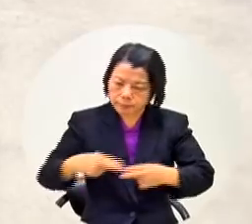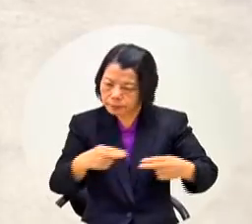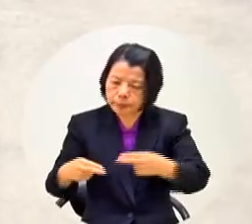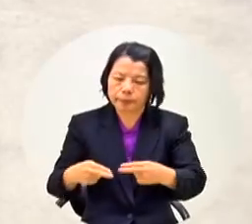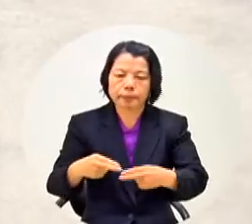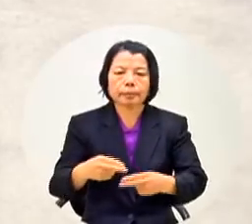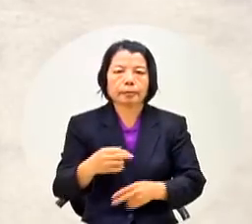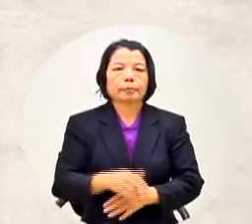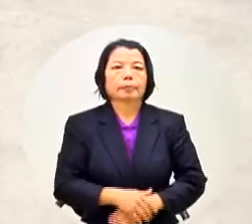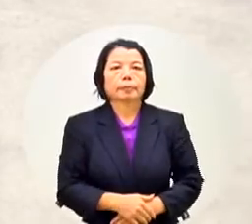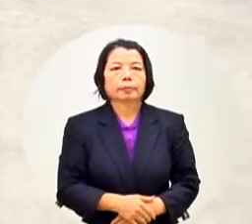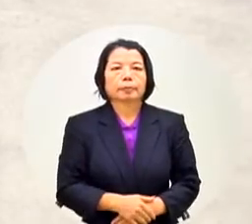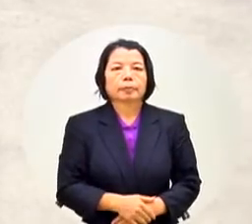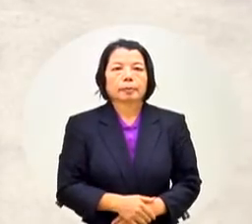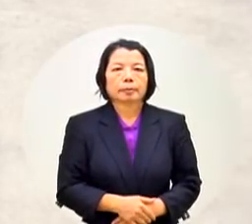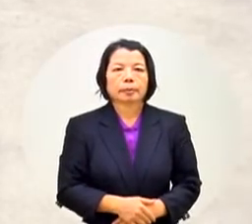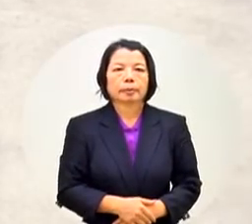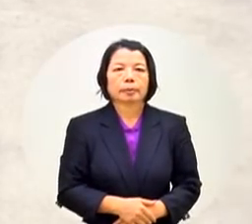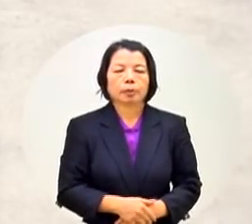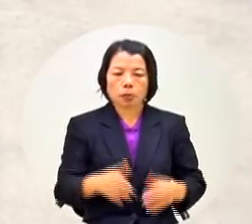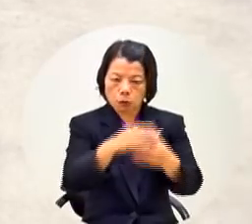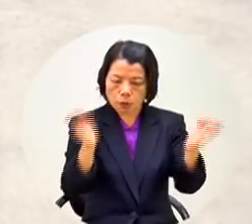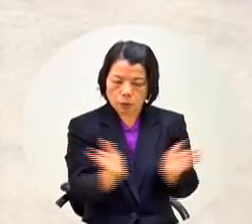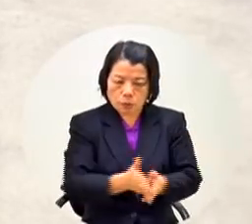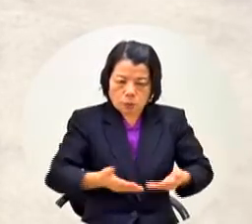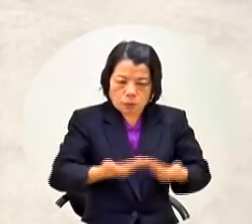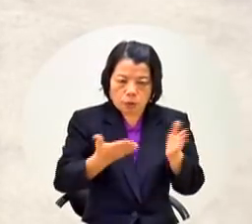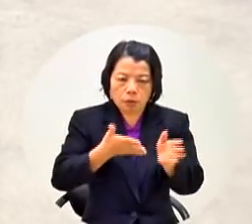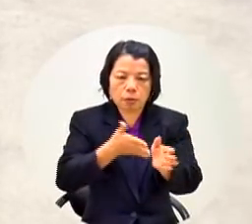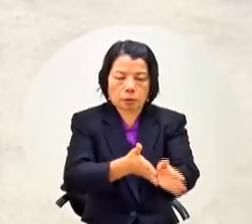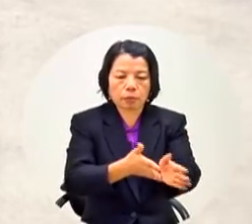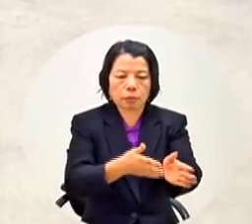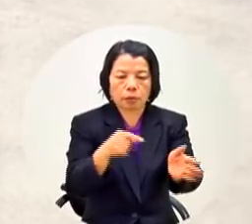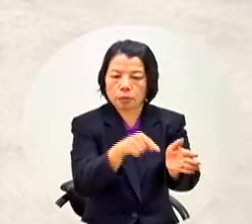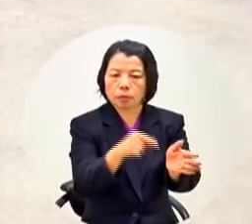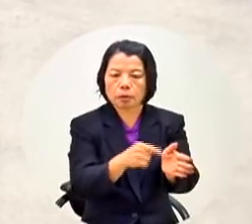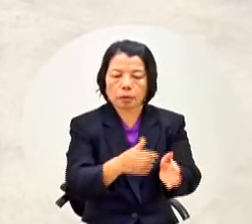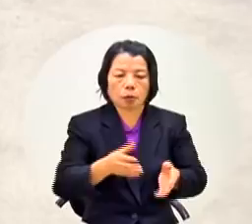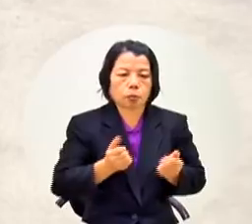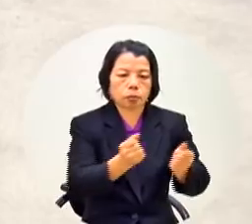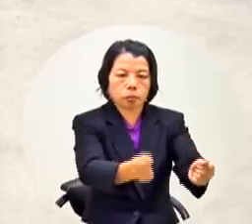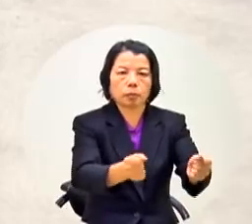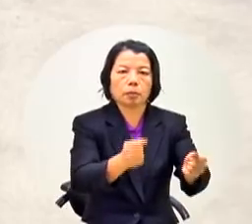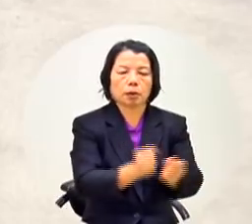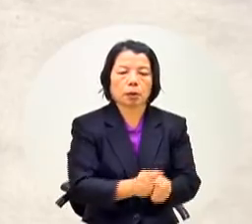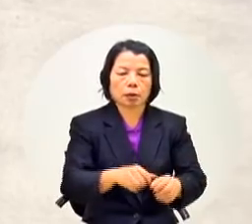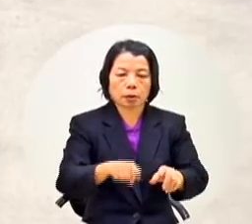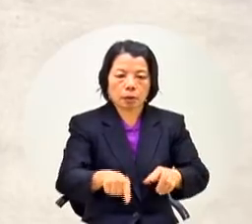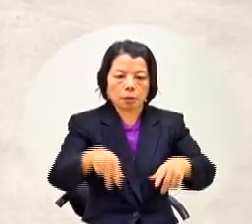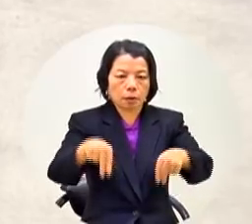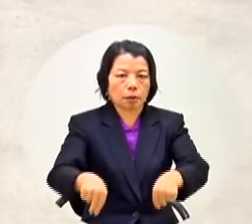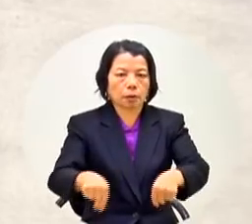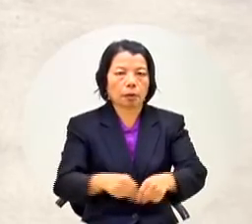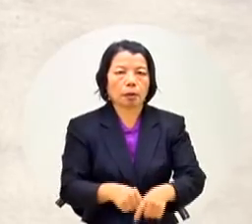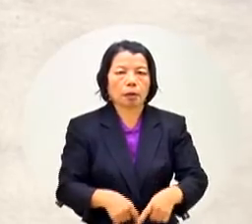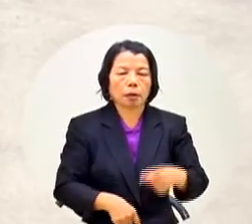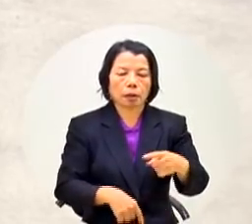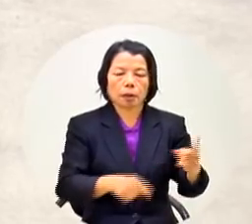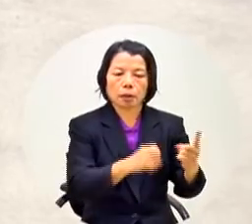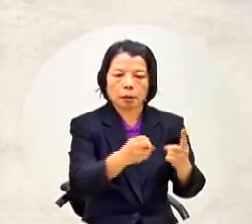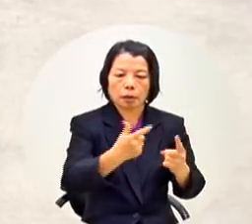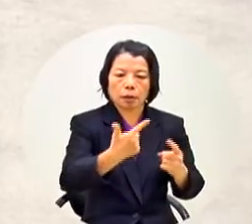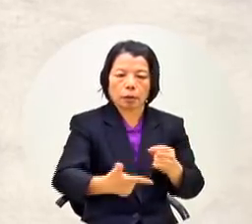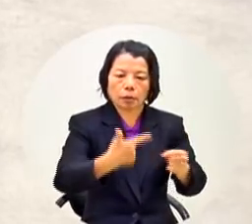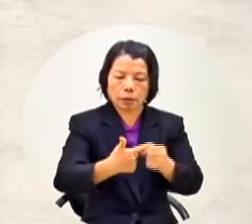那整个轻轨车辆一个运行在本合约在105年10月11号正式开工。那经过2年的设